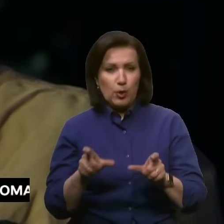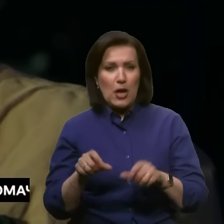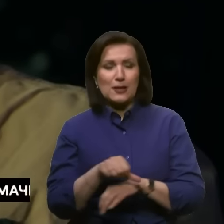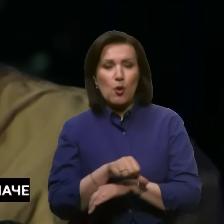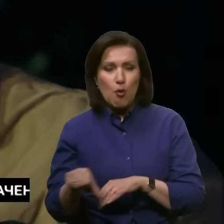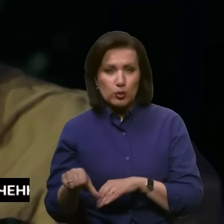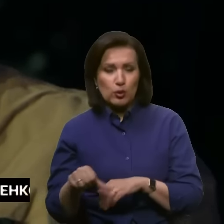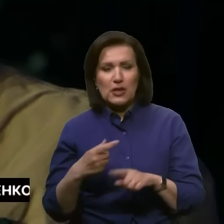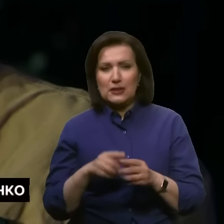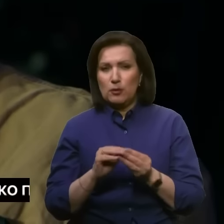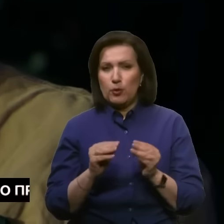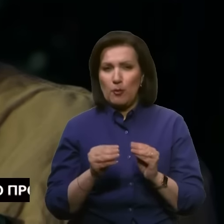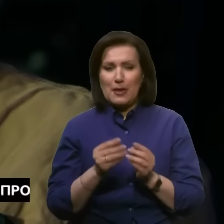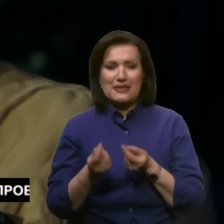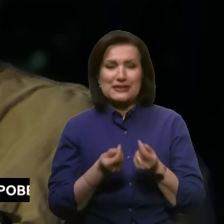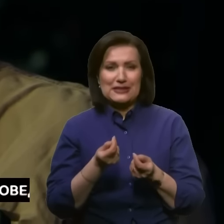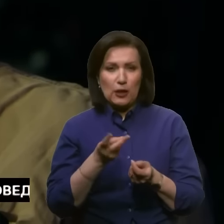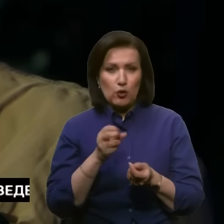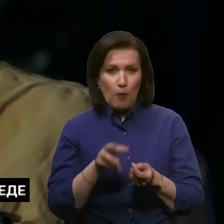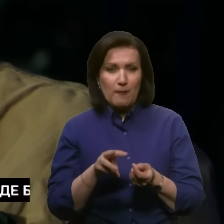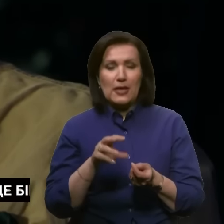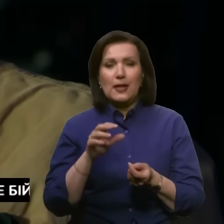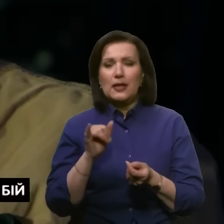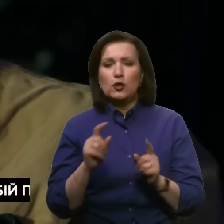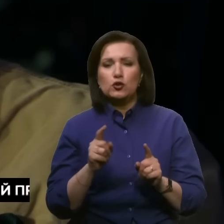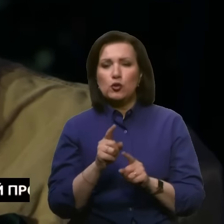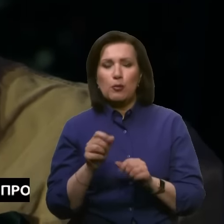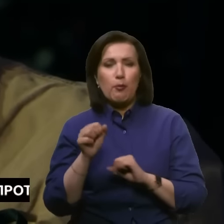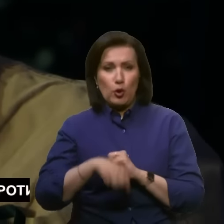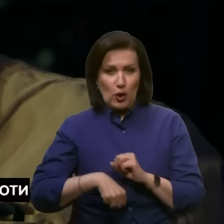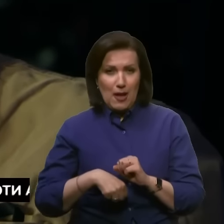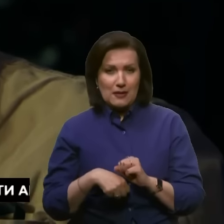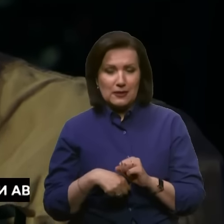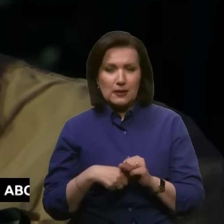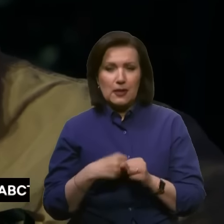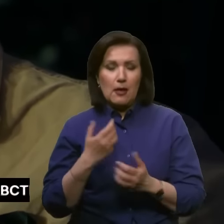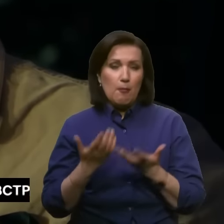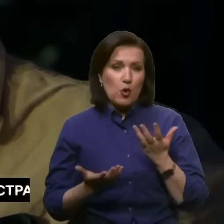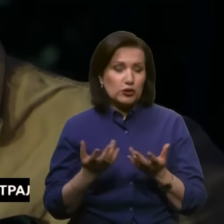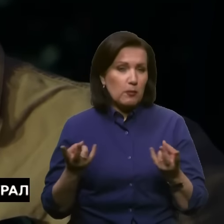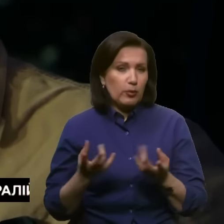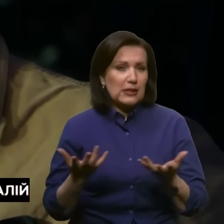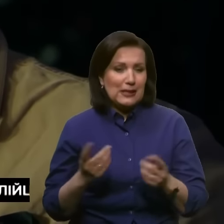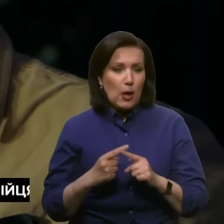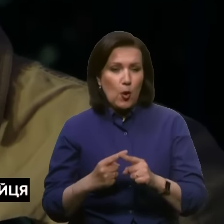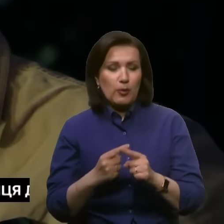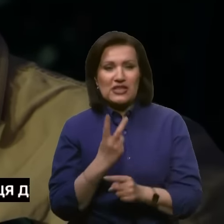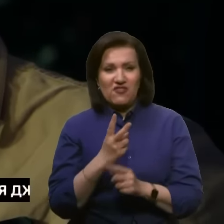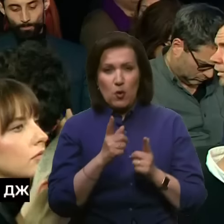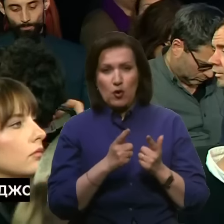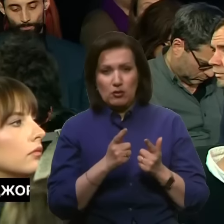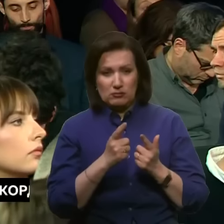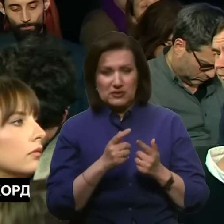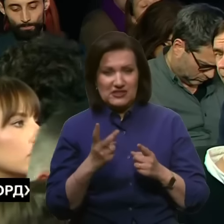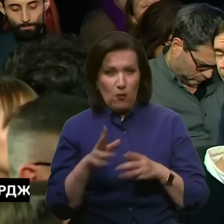кордону, це проблеми зерна. І щоб їх подолати, можливо, потрібний є компроміс двох сторін,